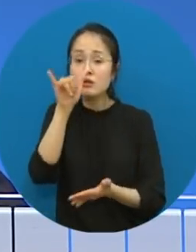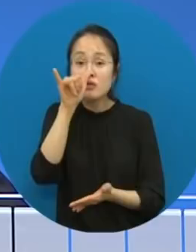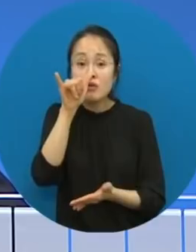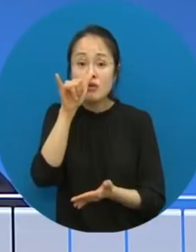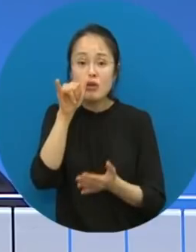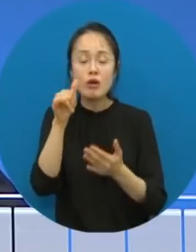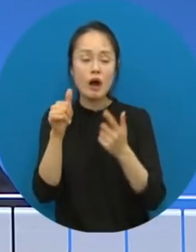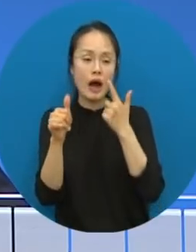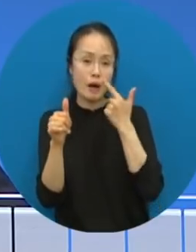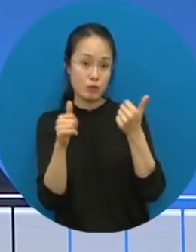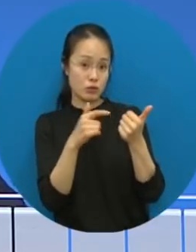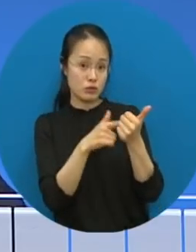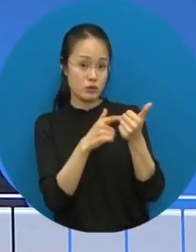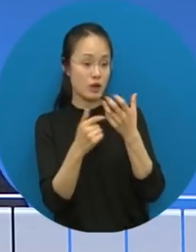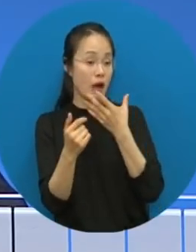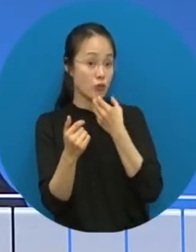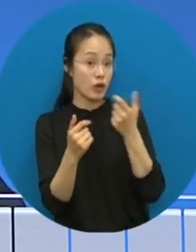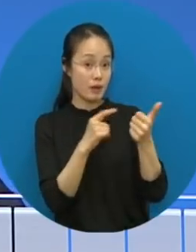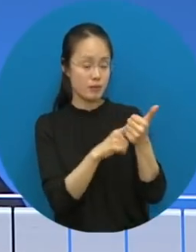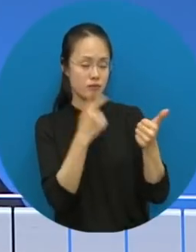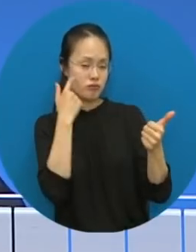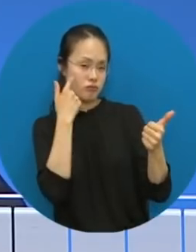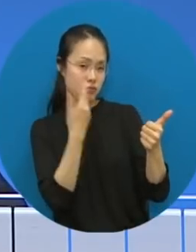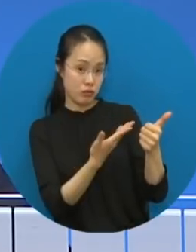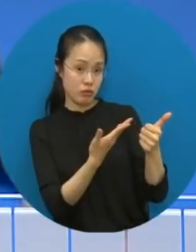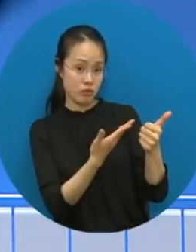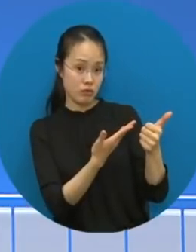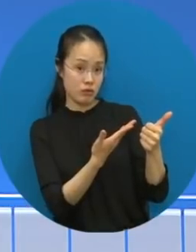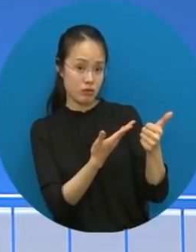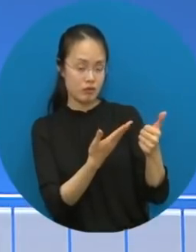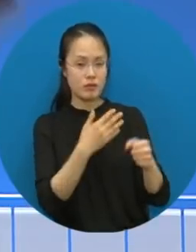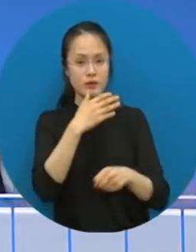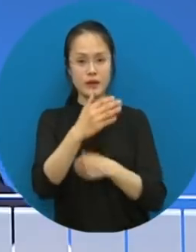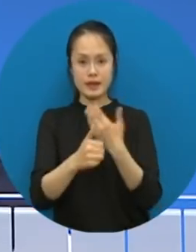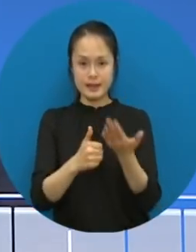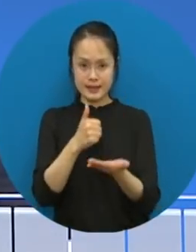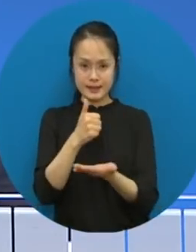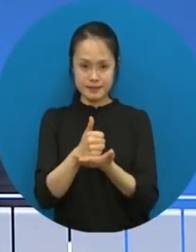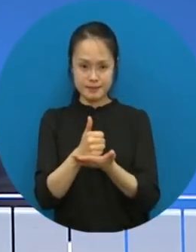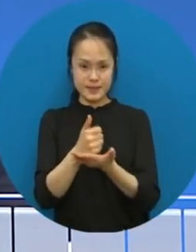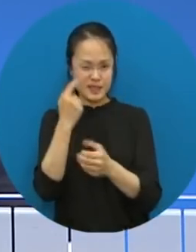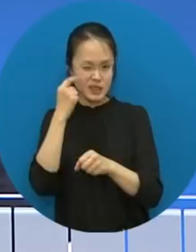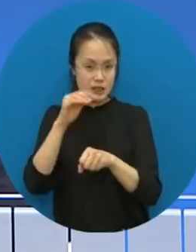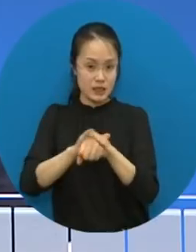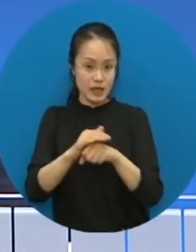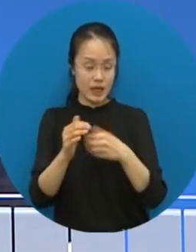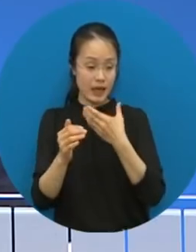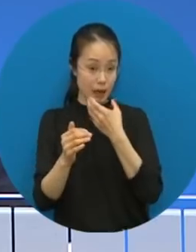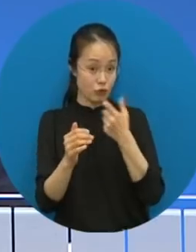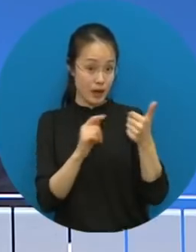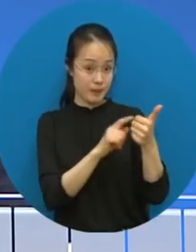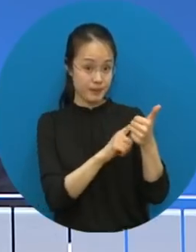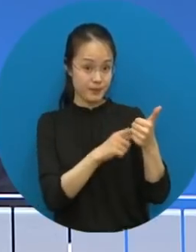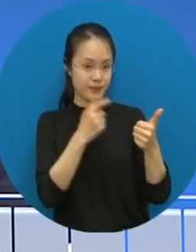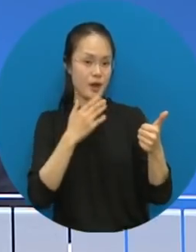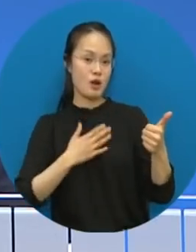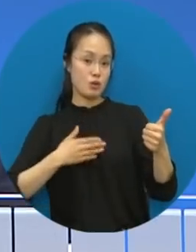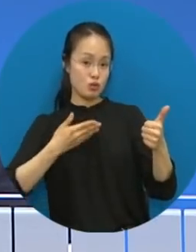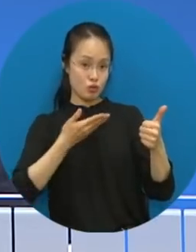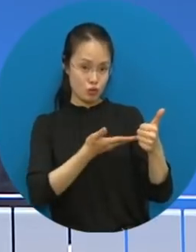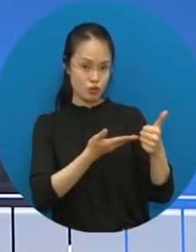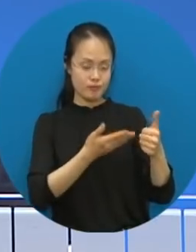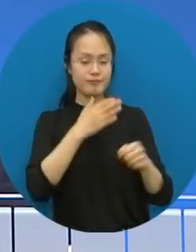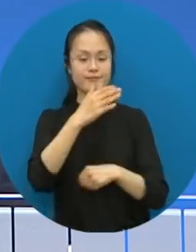그때 하나님께서 뭐라 그러십니까? 아브라함의 입술을 통하여 하나님께서 번뜩이게 하셨죠. 하나님께서 준비하실